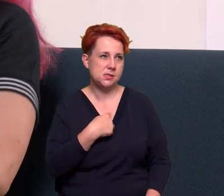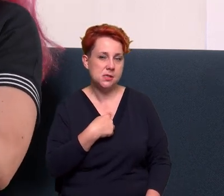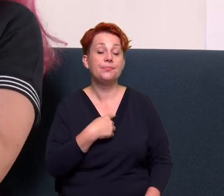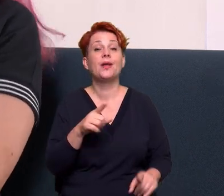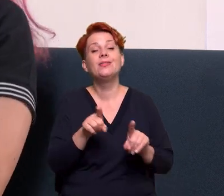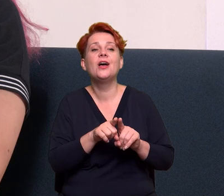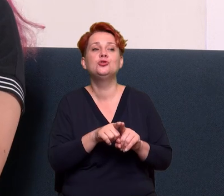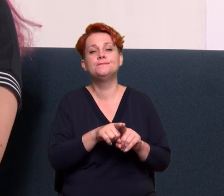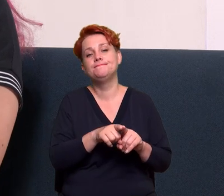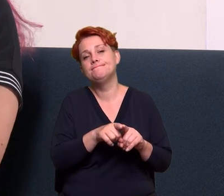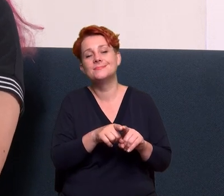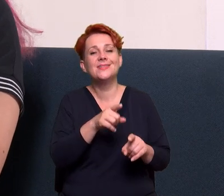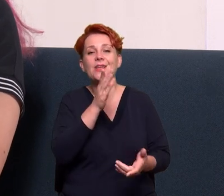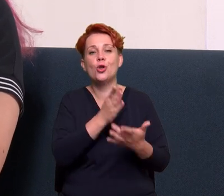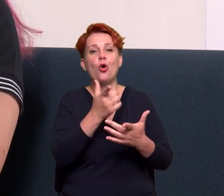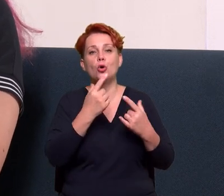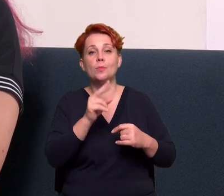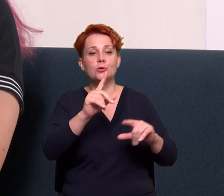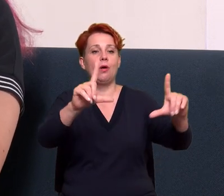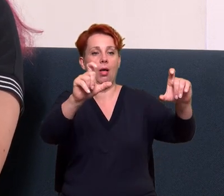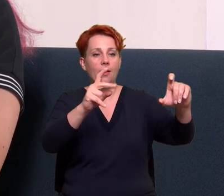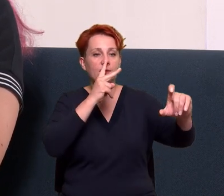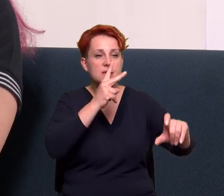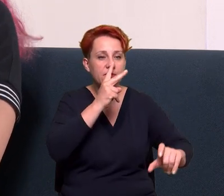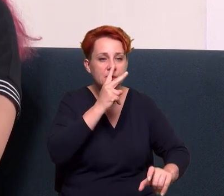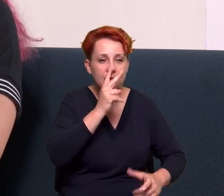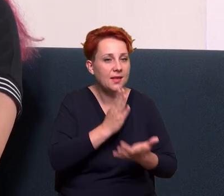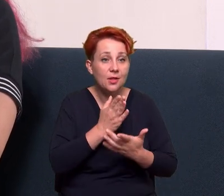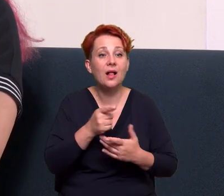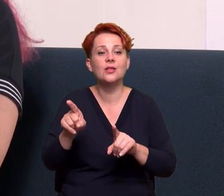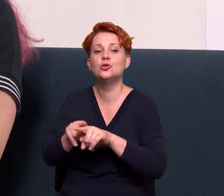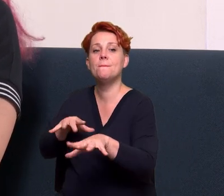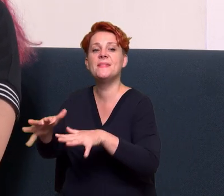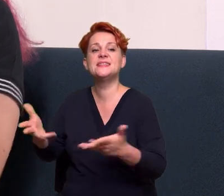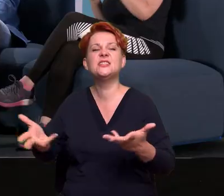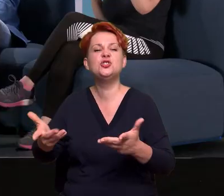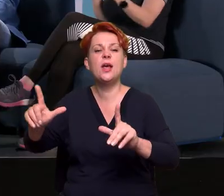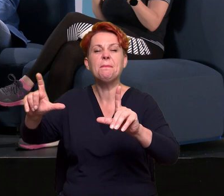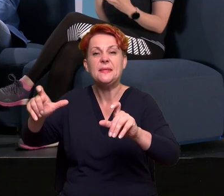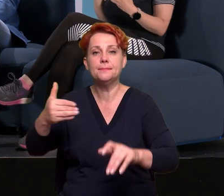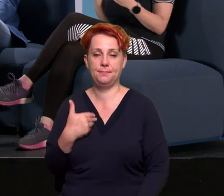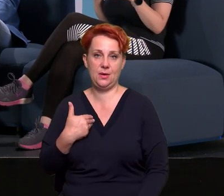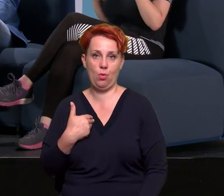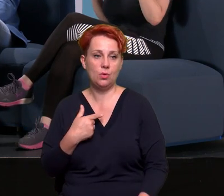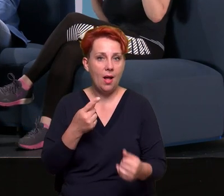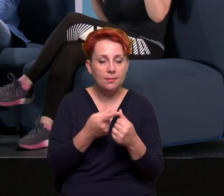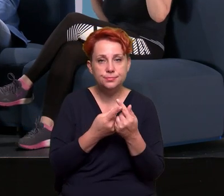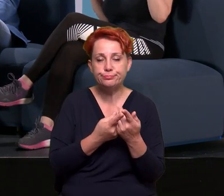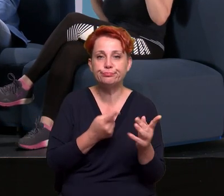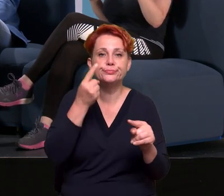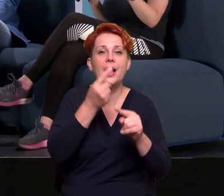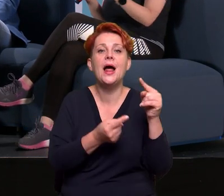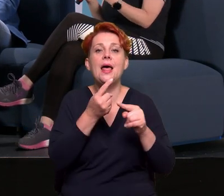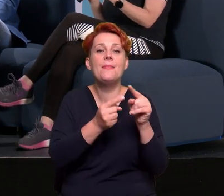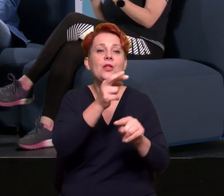jest dla mnie jasne, że nie tylko osoba, która jest uwieczniona na zdjęciu, jest dręcząca, prawda? Ale też miejsce, w którym zostało zrobione, tak, czas. Tak, tak. Wszystkie te elementy jakby też